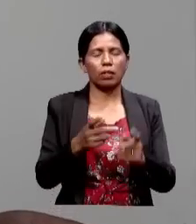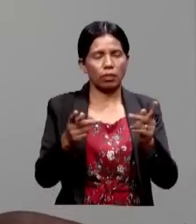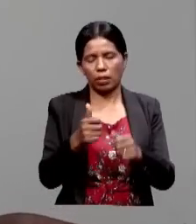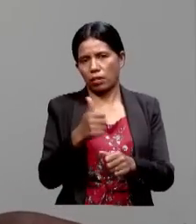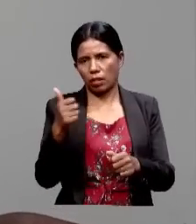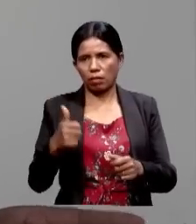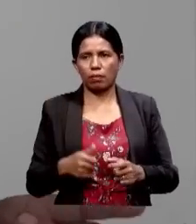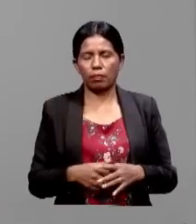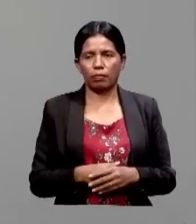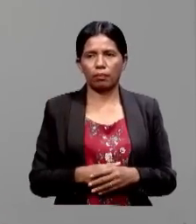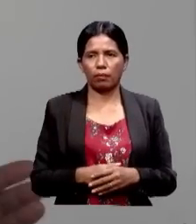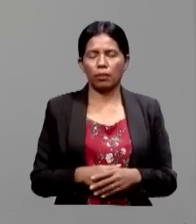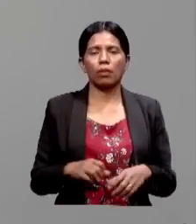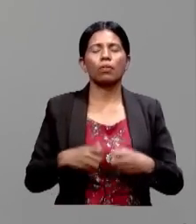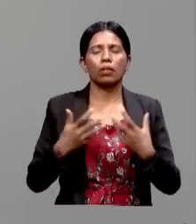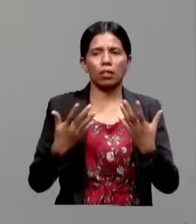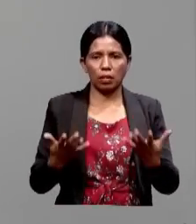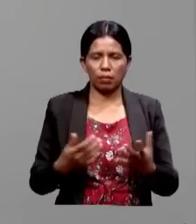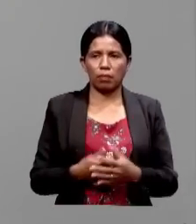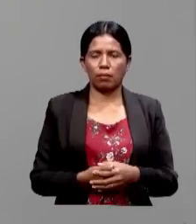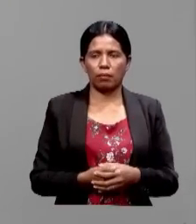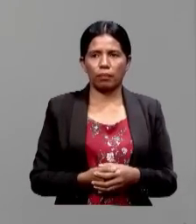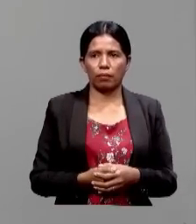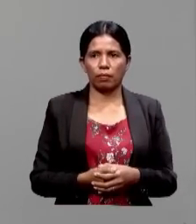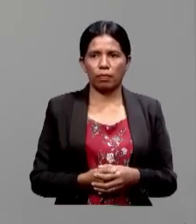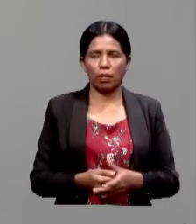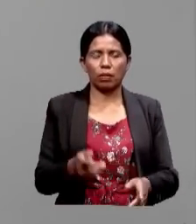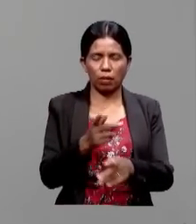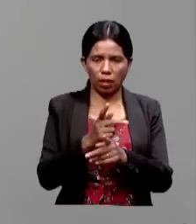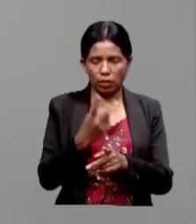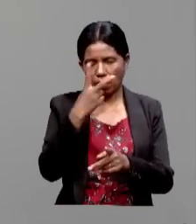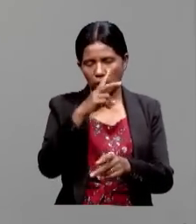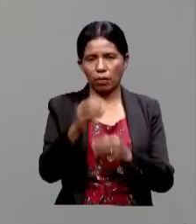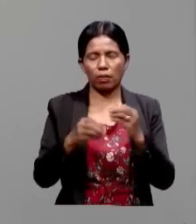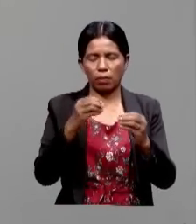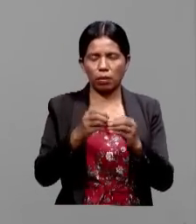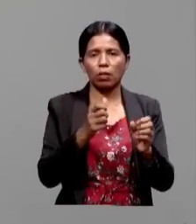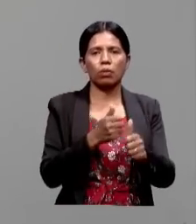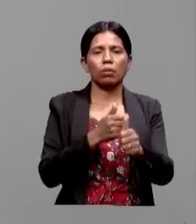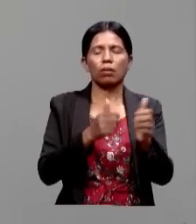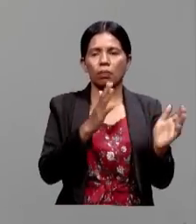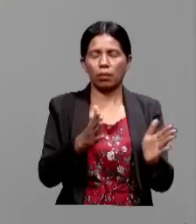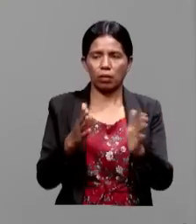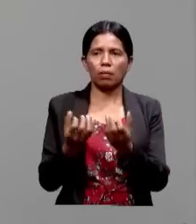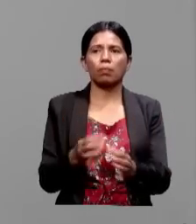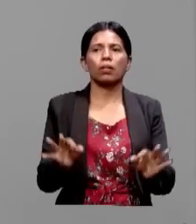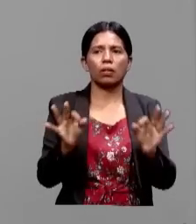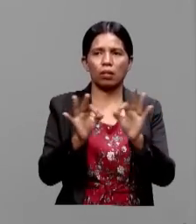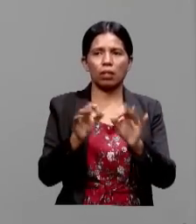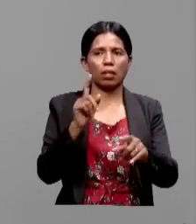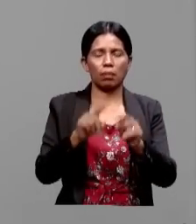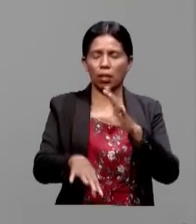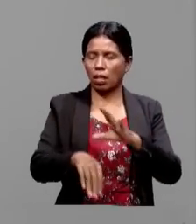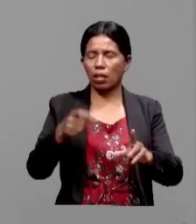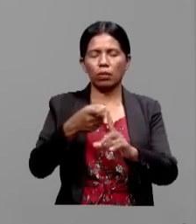ne? Ah, halus apa para bela atau asigur idane para bela tuir prosesu. Importante emak kalau bela saya Timor Leste.